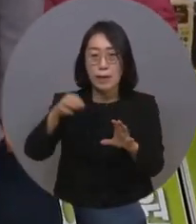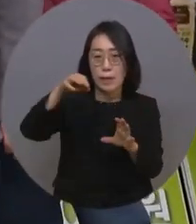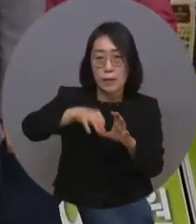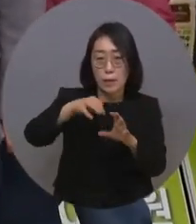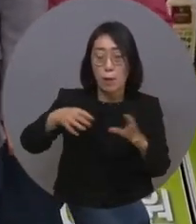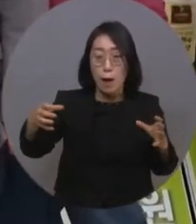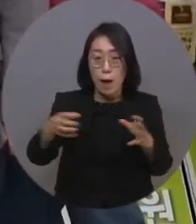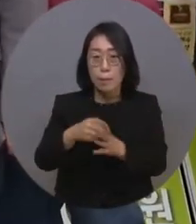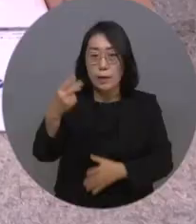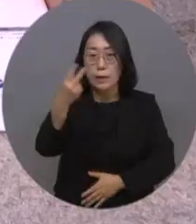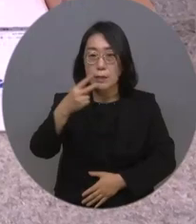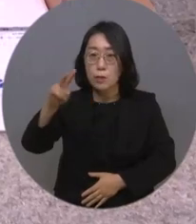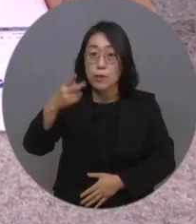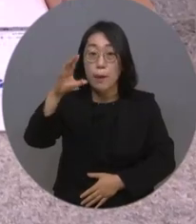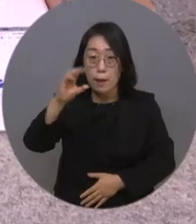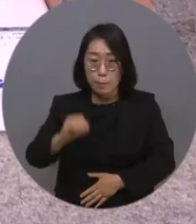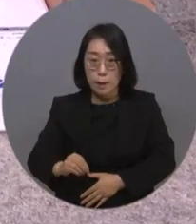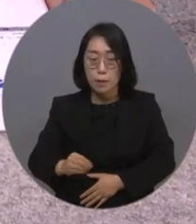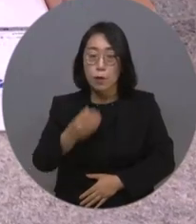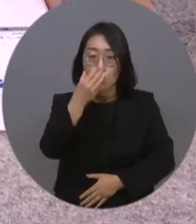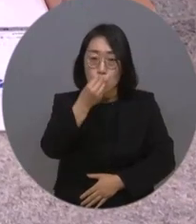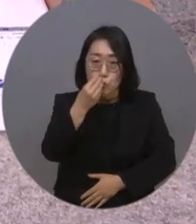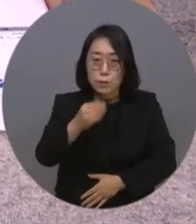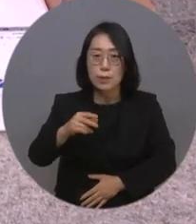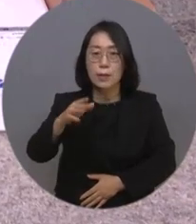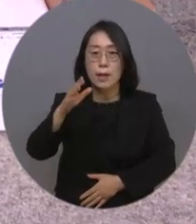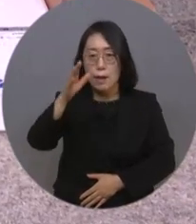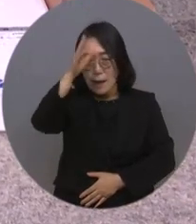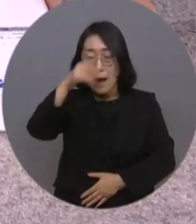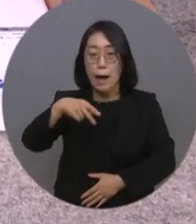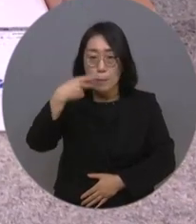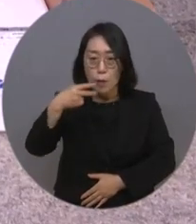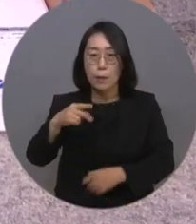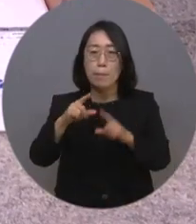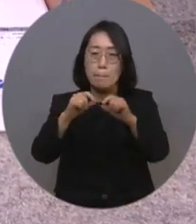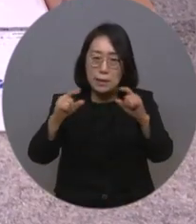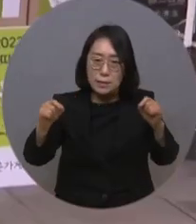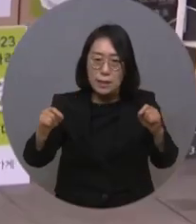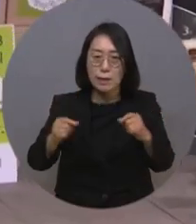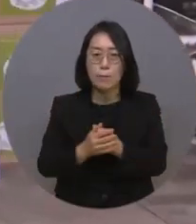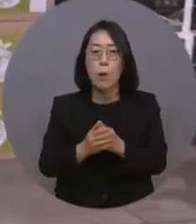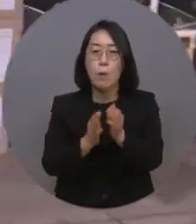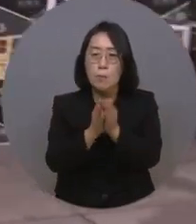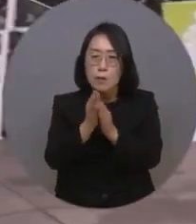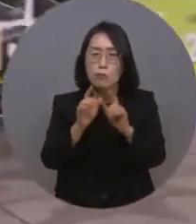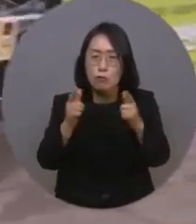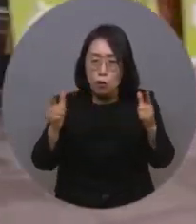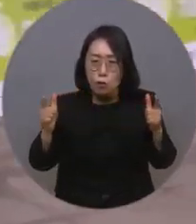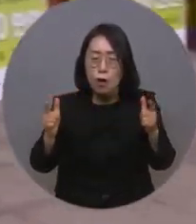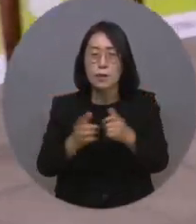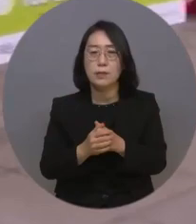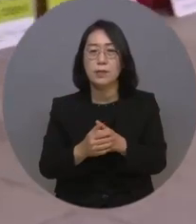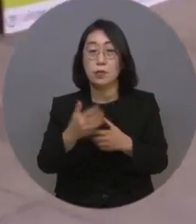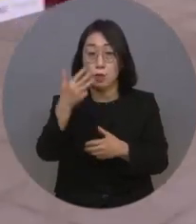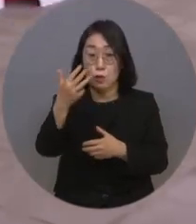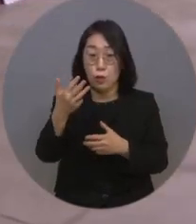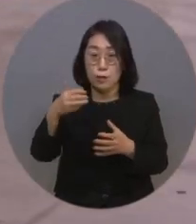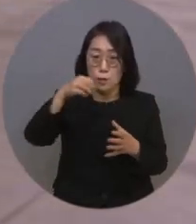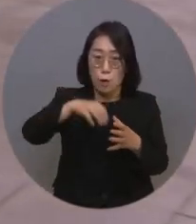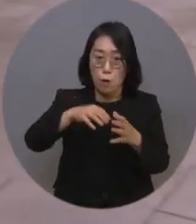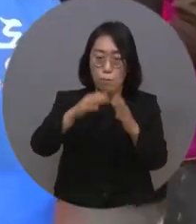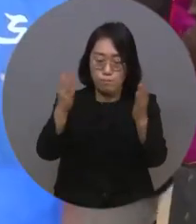2200여 만원으로 화장지 라면 김치 건어물 세트 세제 등 8종의 생필품을 담아